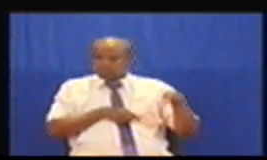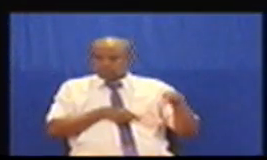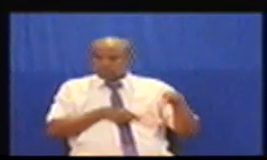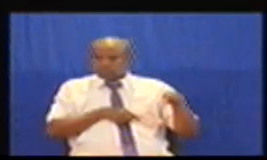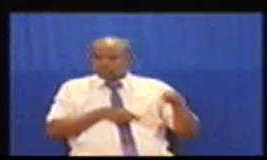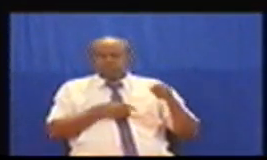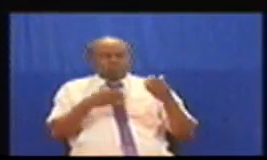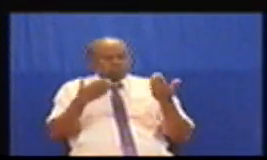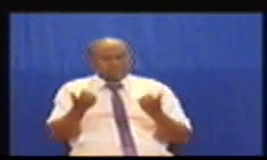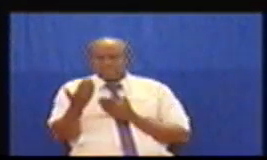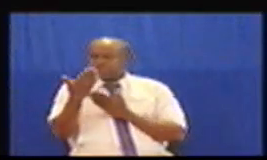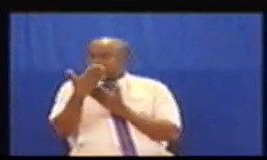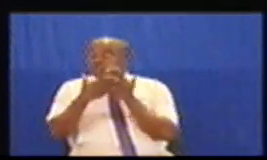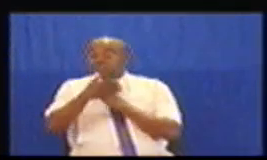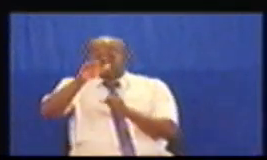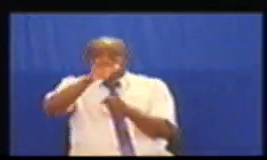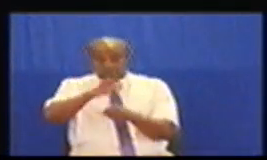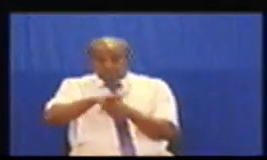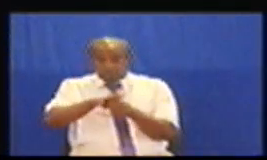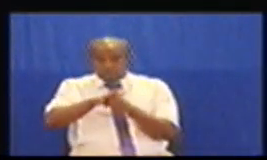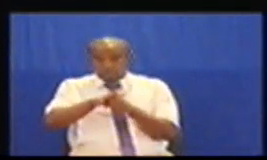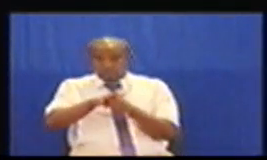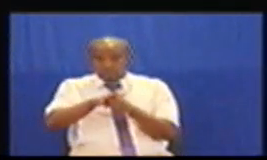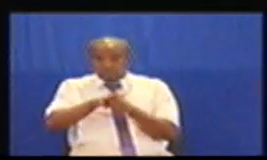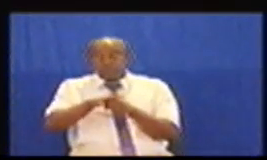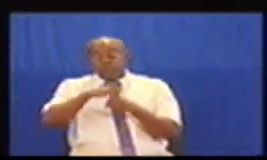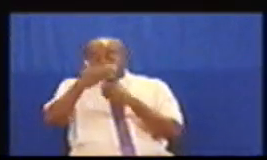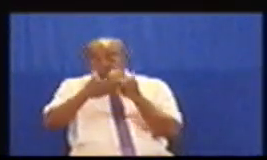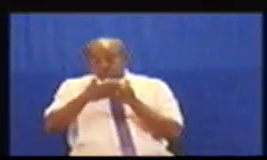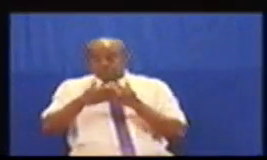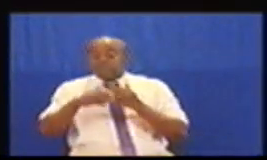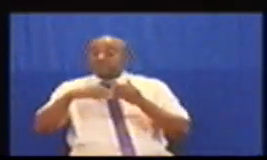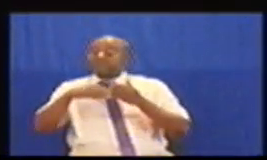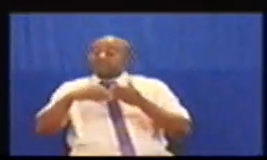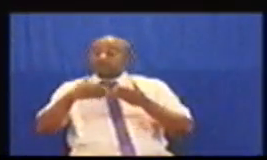Nchi nyingi ambazo zinaendelea na nyingine zimeendelea